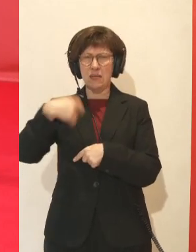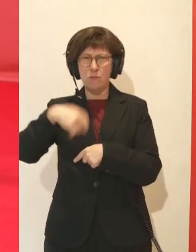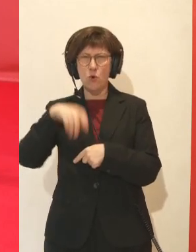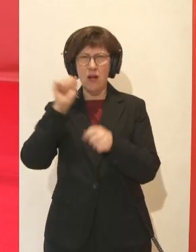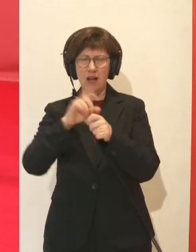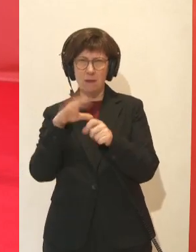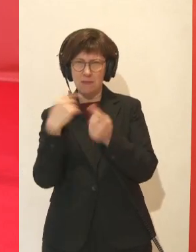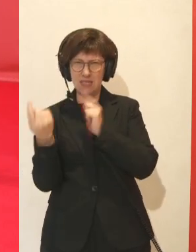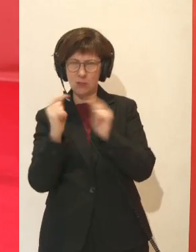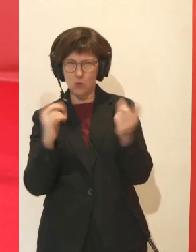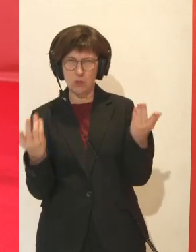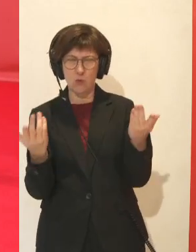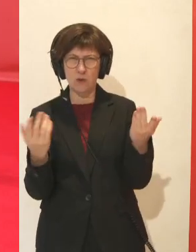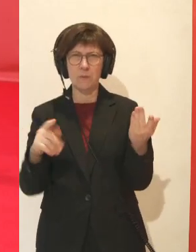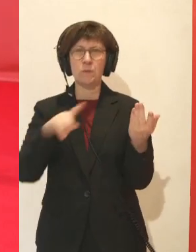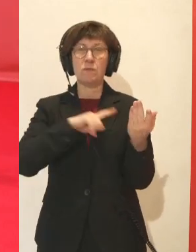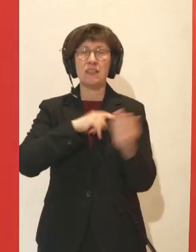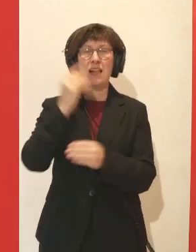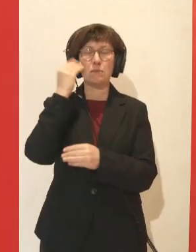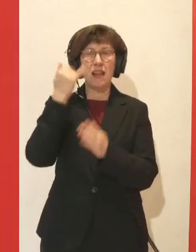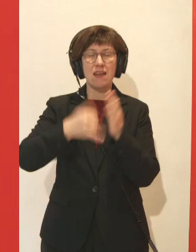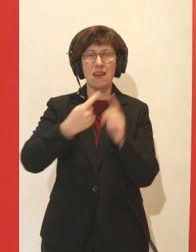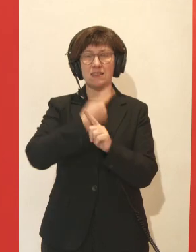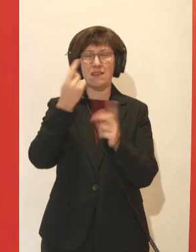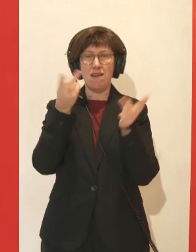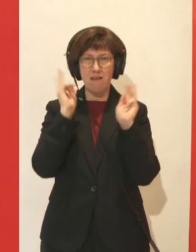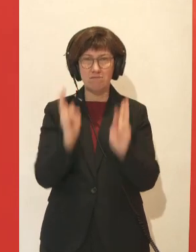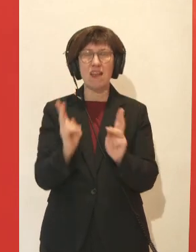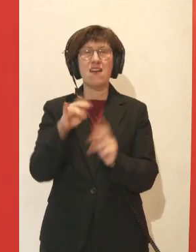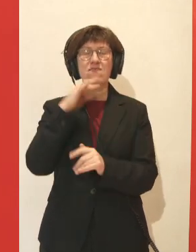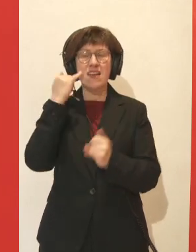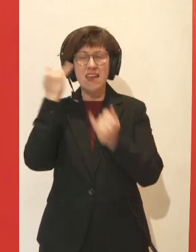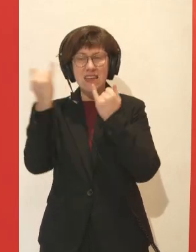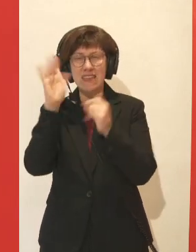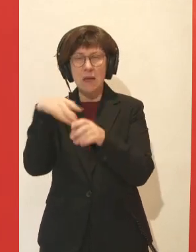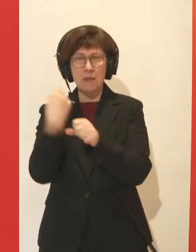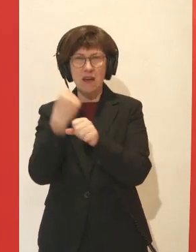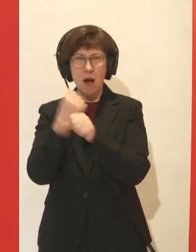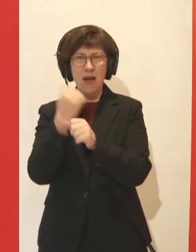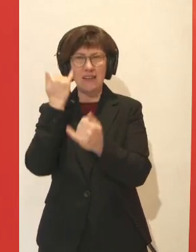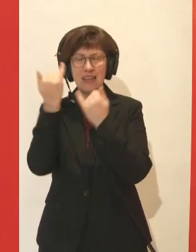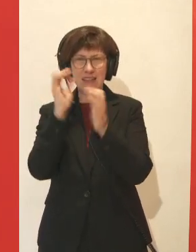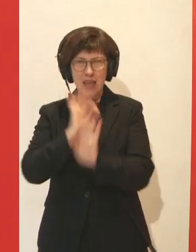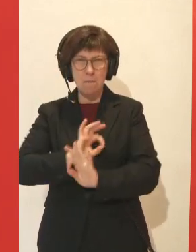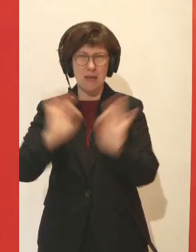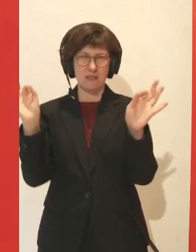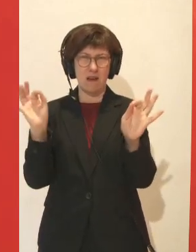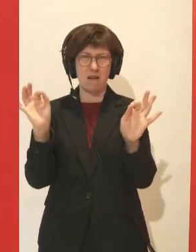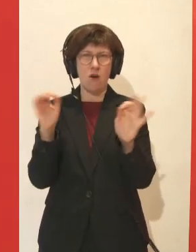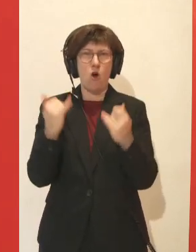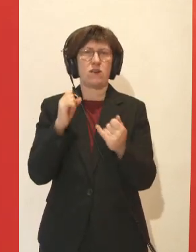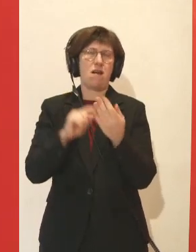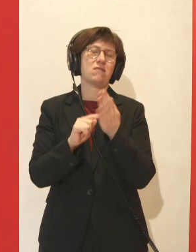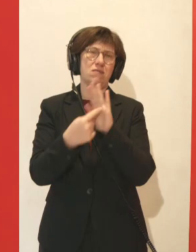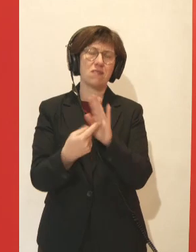heute mitdiskutieren. Und ich habe immer gelernt in den letzten Jahren, dass wenn viele an einer Idee mitarbeiten, dass diese Ideen dann besser werden. Und das werden wir heute auch wieder